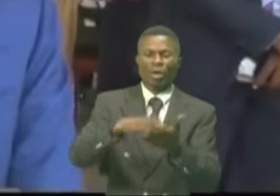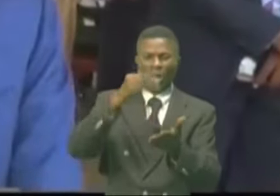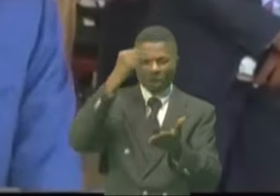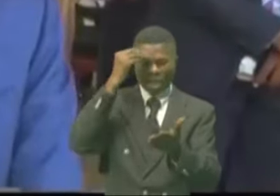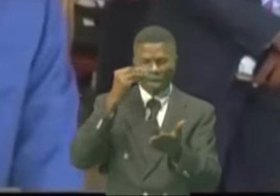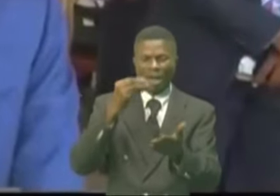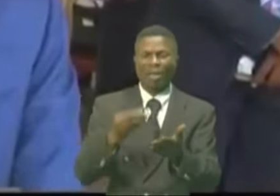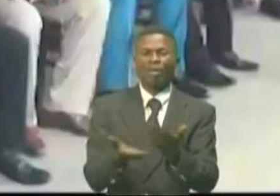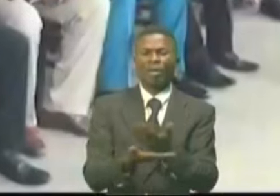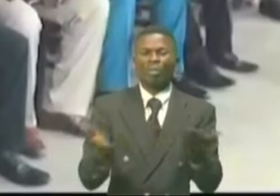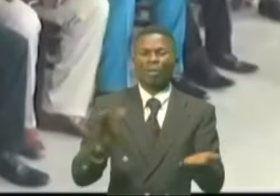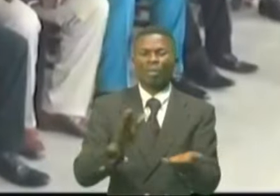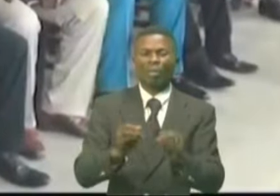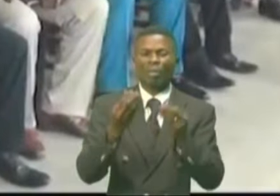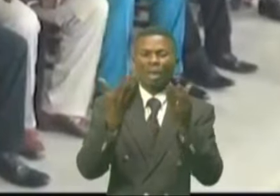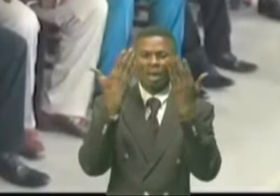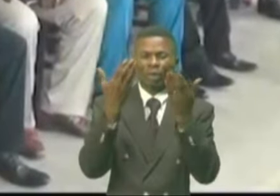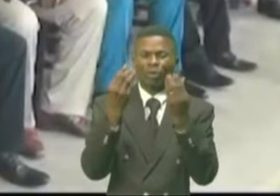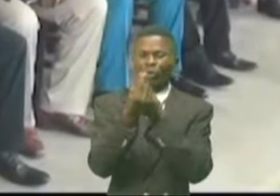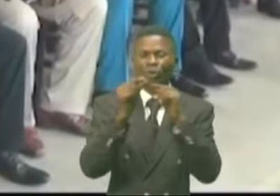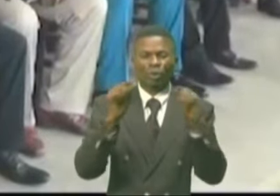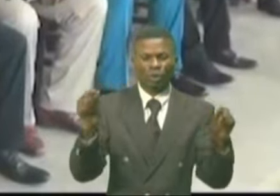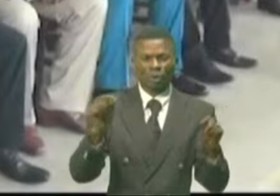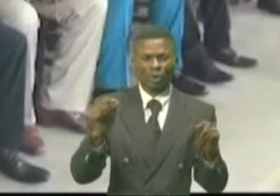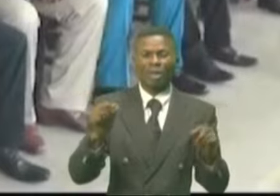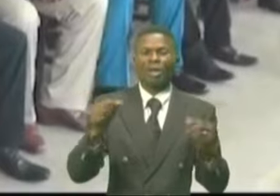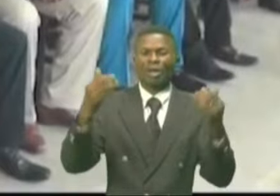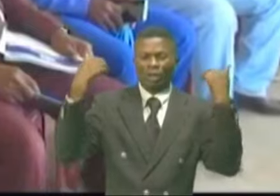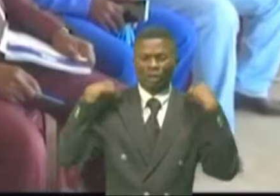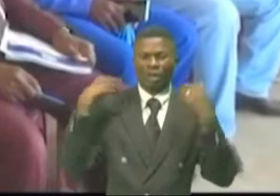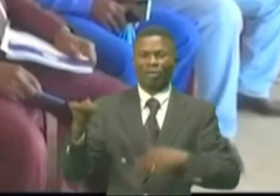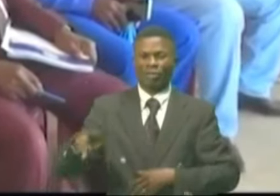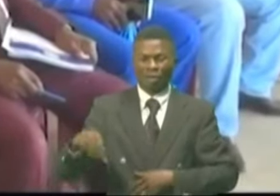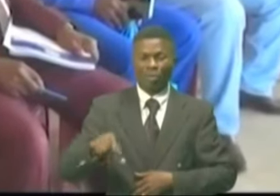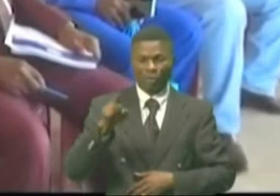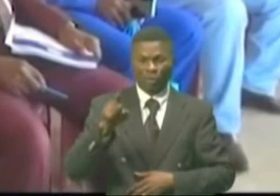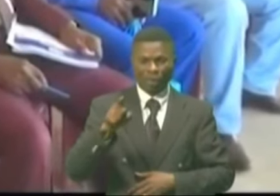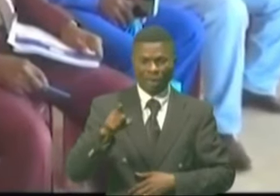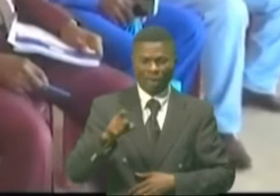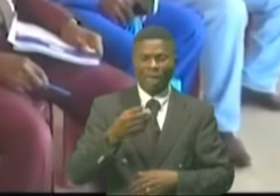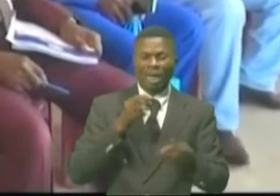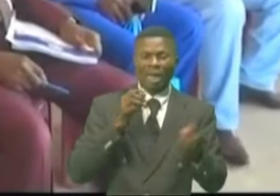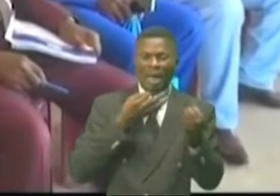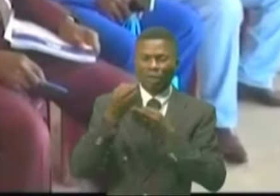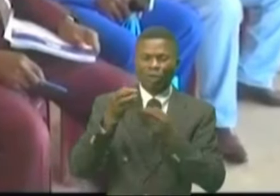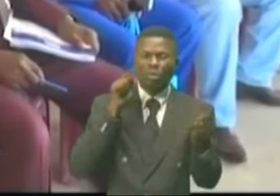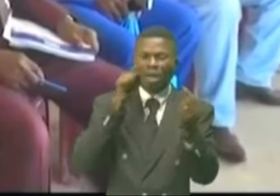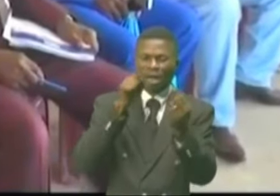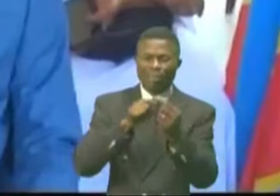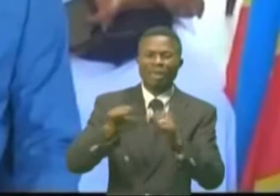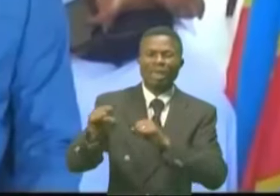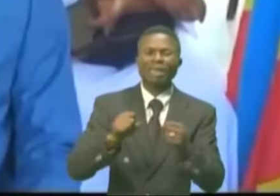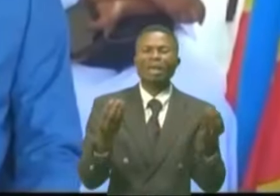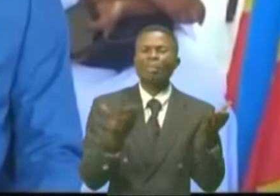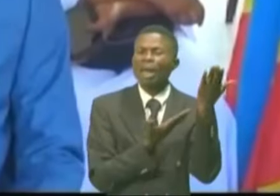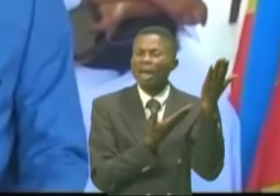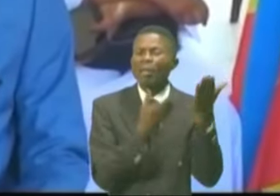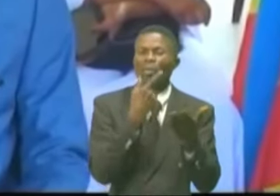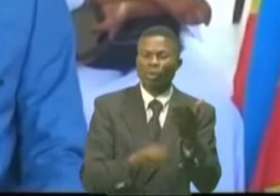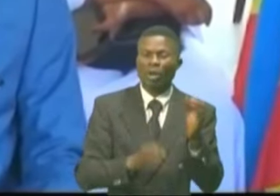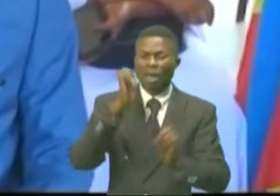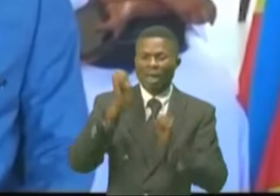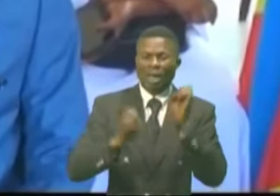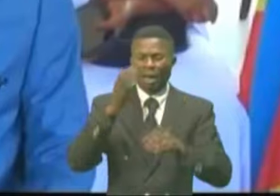la gratuité de l'enseignement. Le numéro 1 de la province de la Tchopo a rappelé les objectifs de ces épreuves qui consistent à évaluer